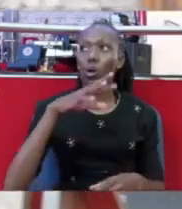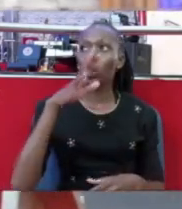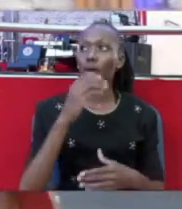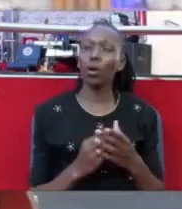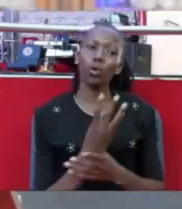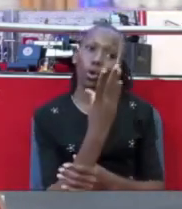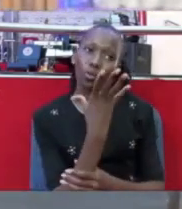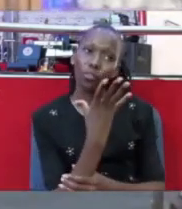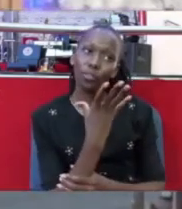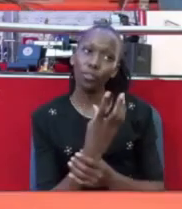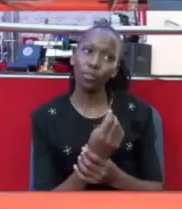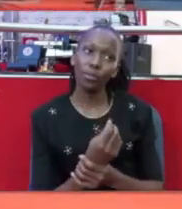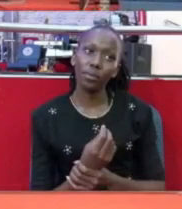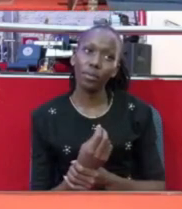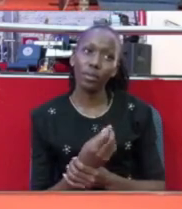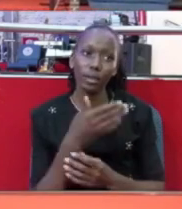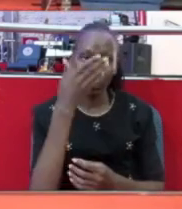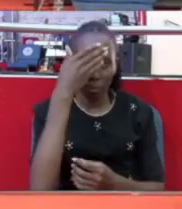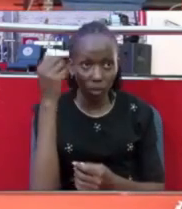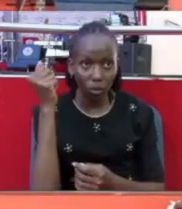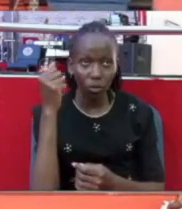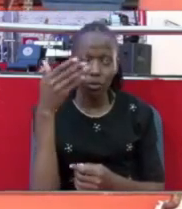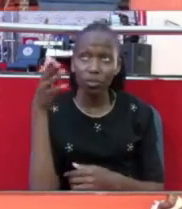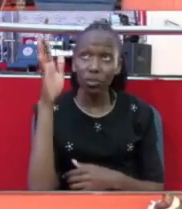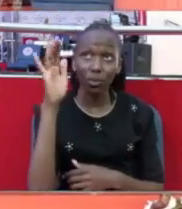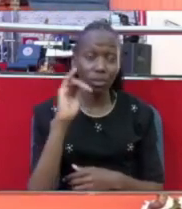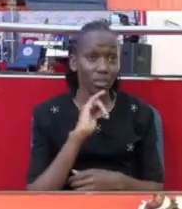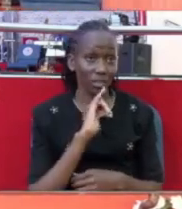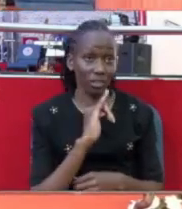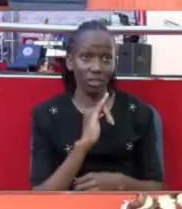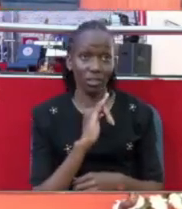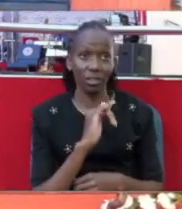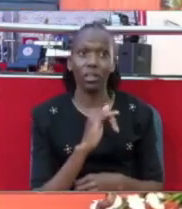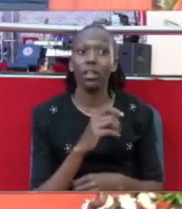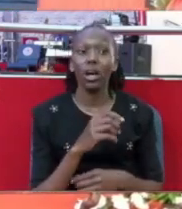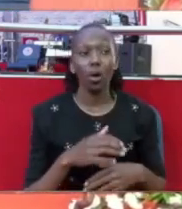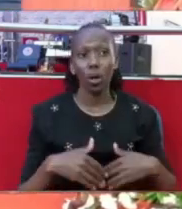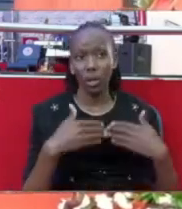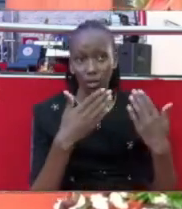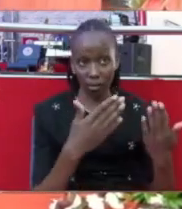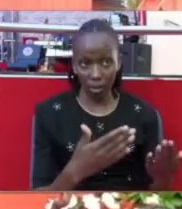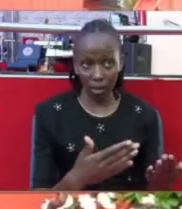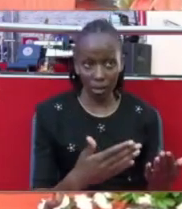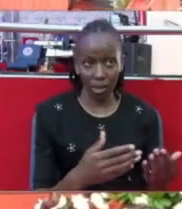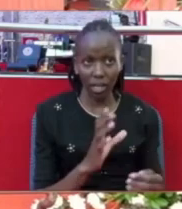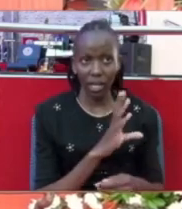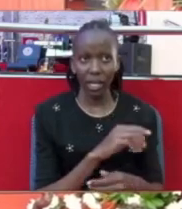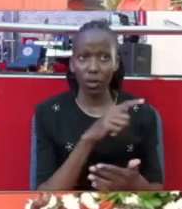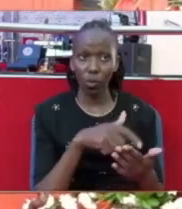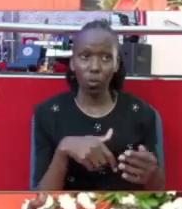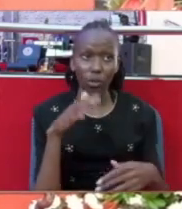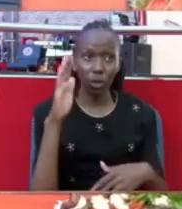uwakili. Because the Lord our God is a giver. Kwa sababu Mungu ni mtoaji. And whatever he gives